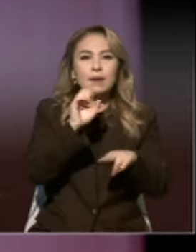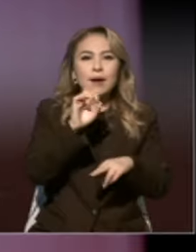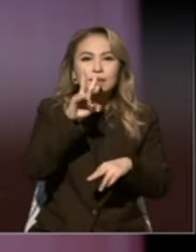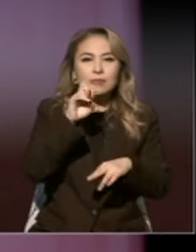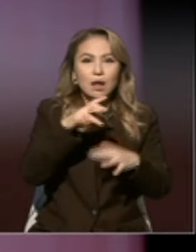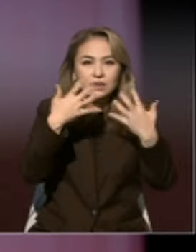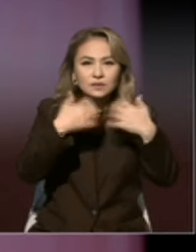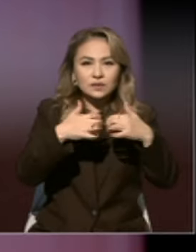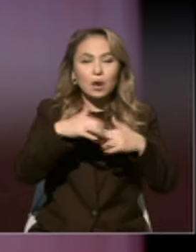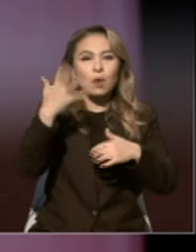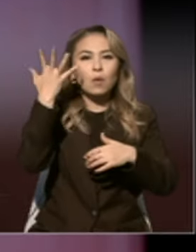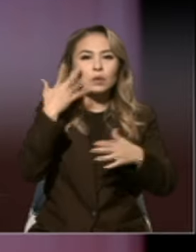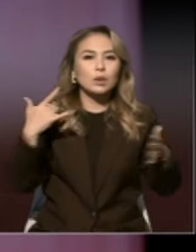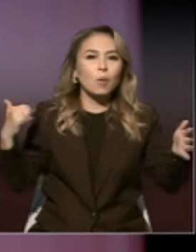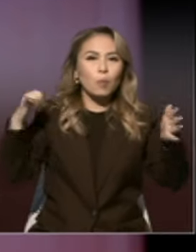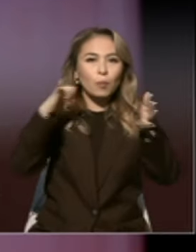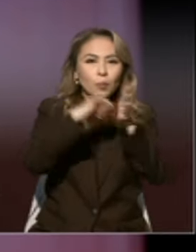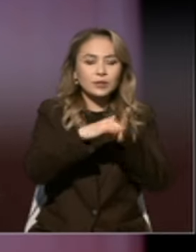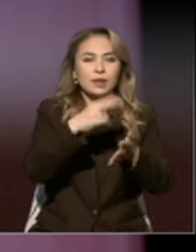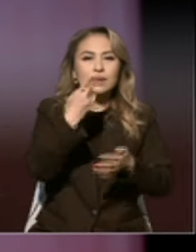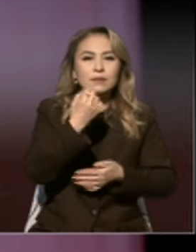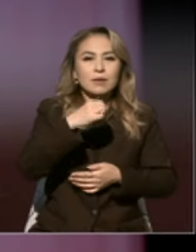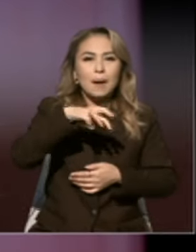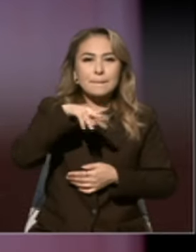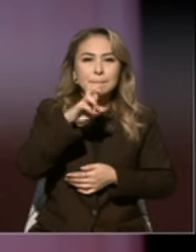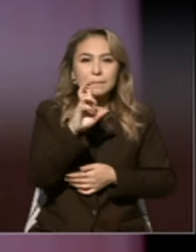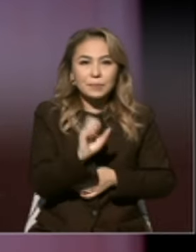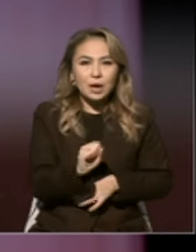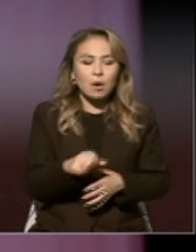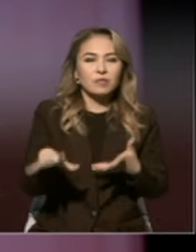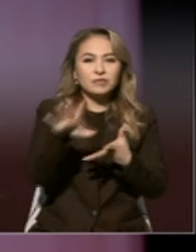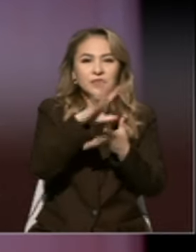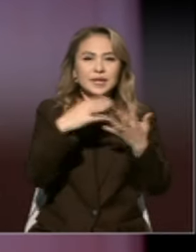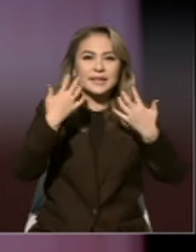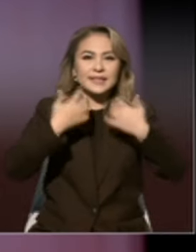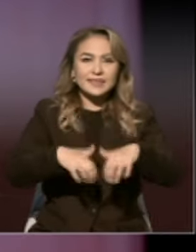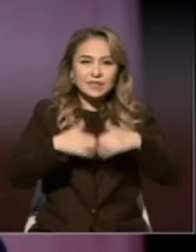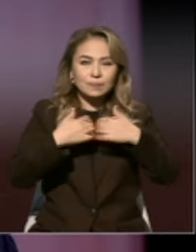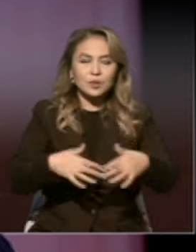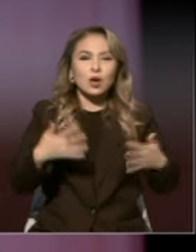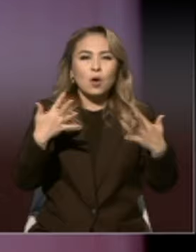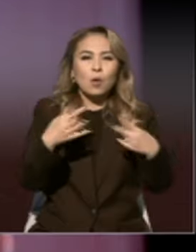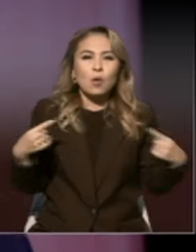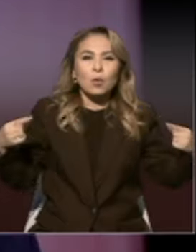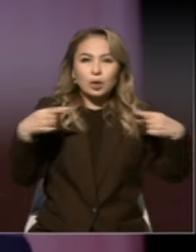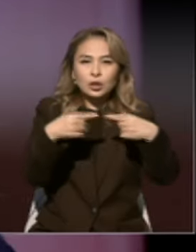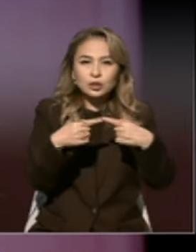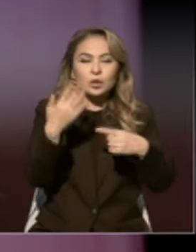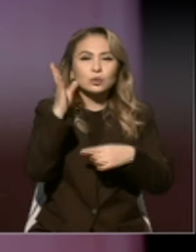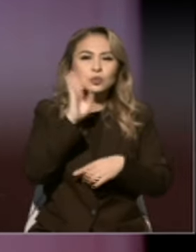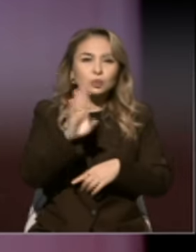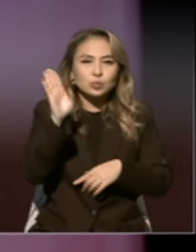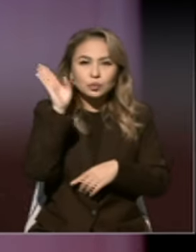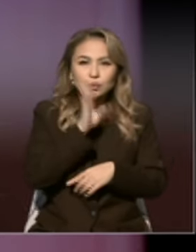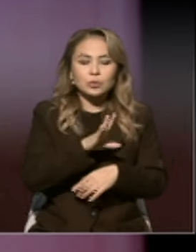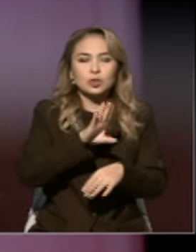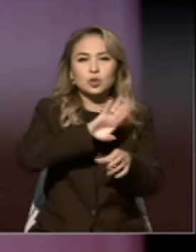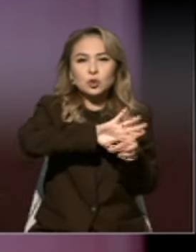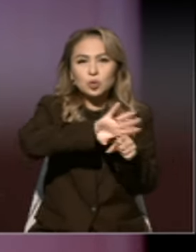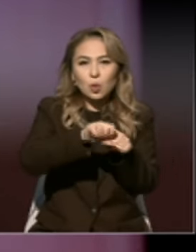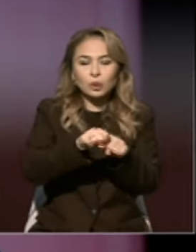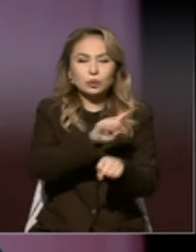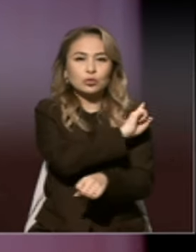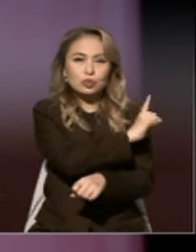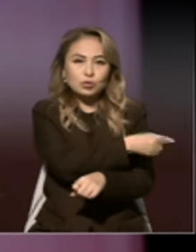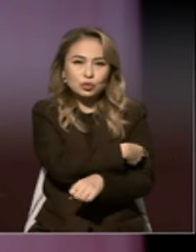кезде, бөгет салған кезде, дамба салған кезде, оның бәрін есептеп, қанша суға, қанша жойқын